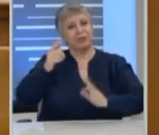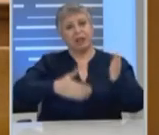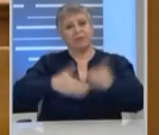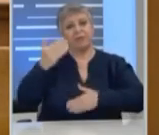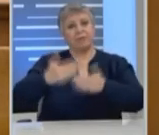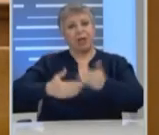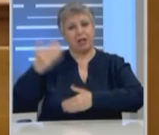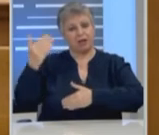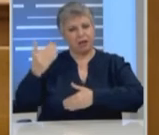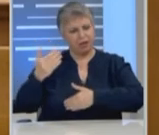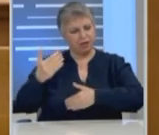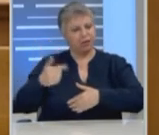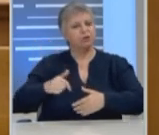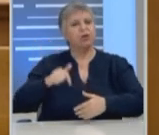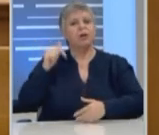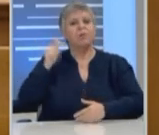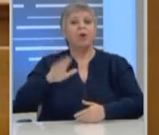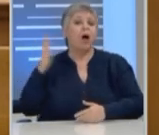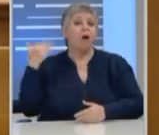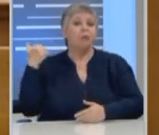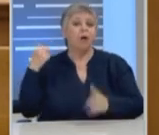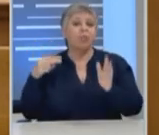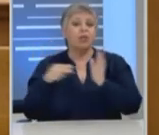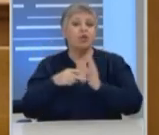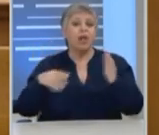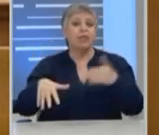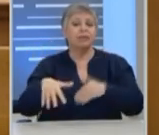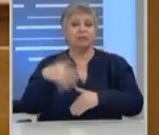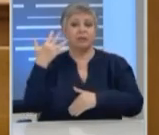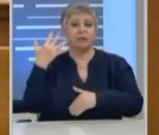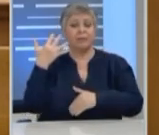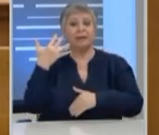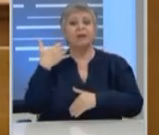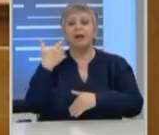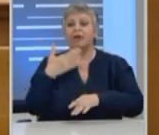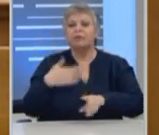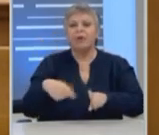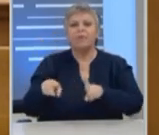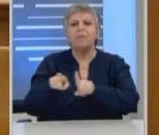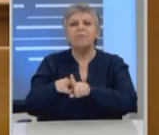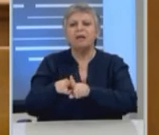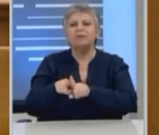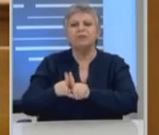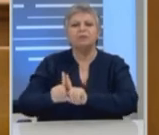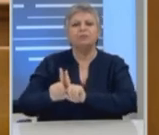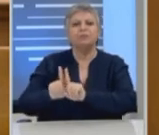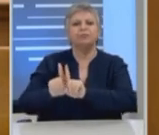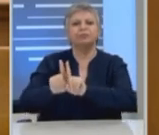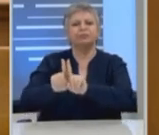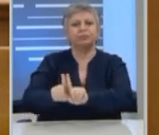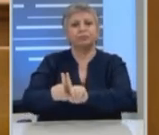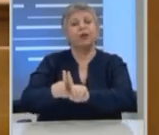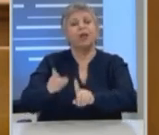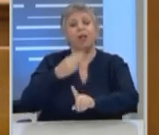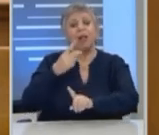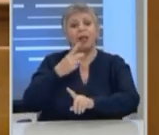εφημερίδων που από το 2015 και μετά βλέπουν μαζί σας την καταστροφή, ενώ πριν το 2015